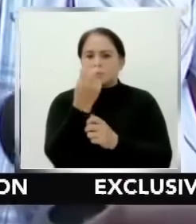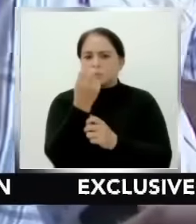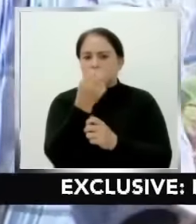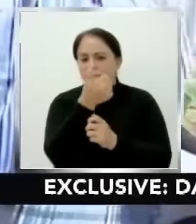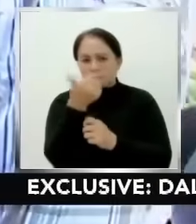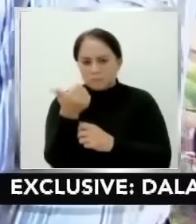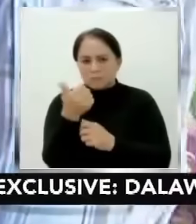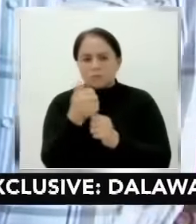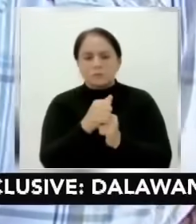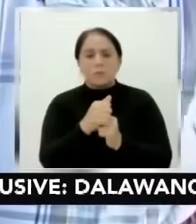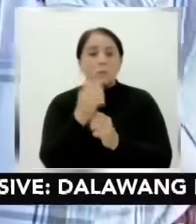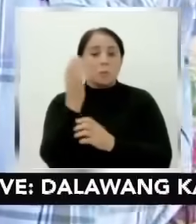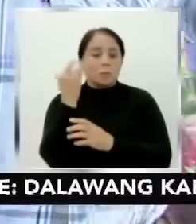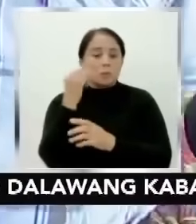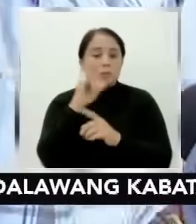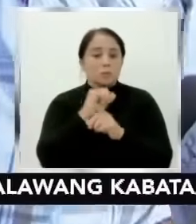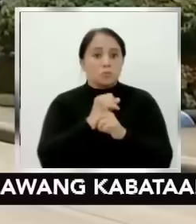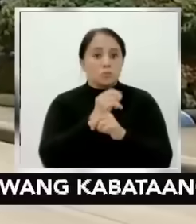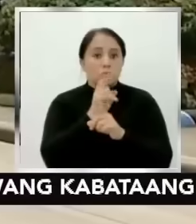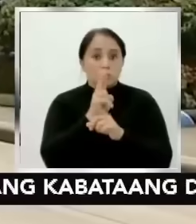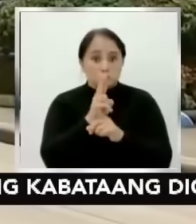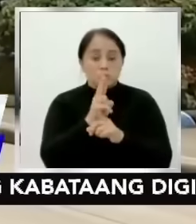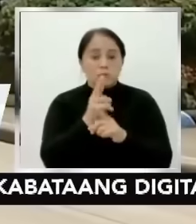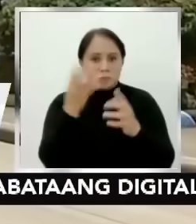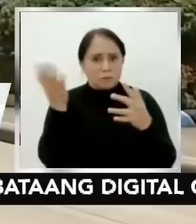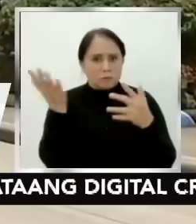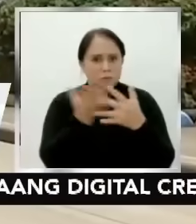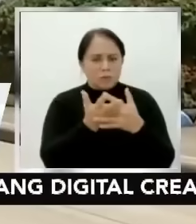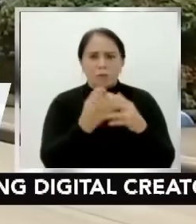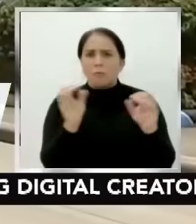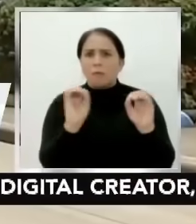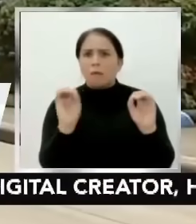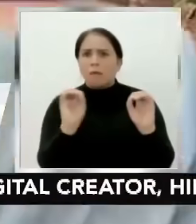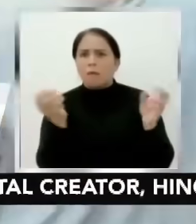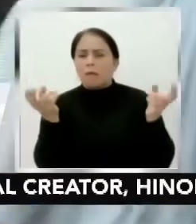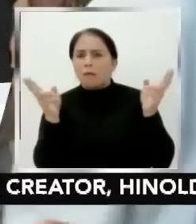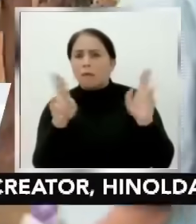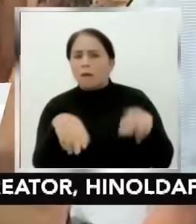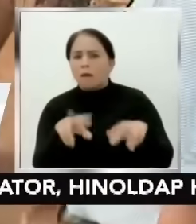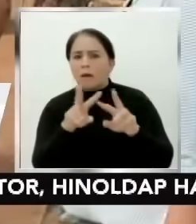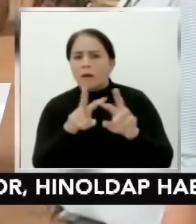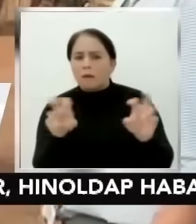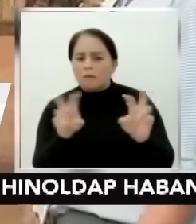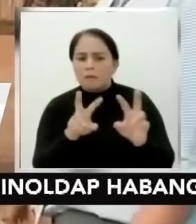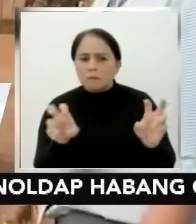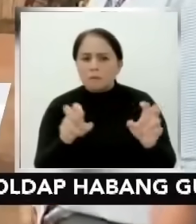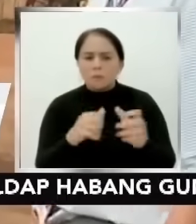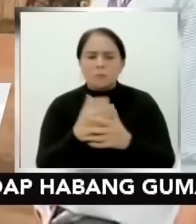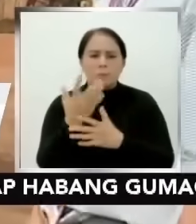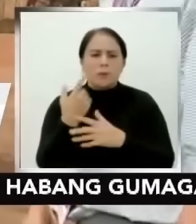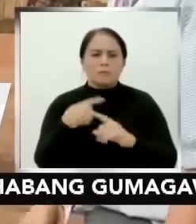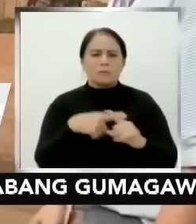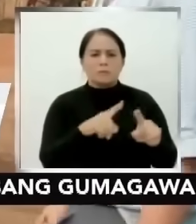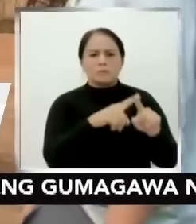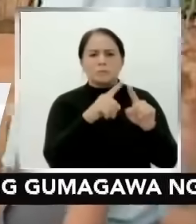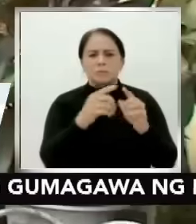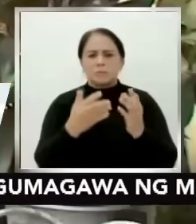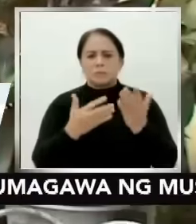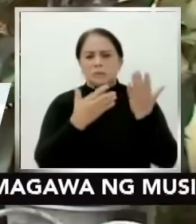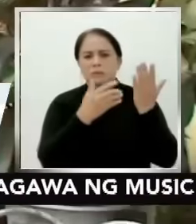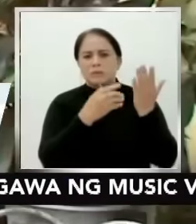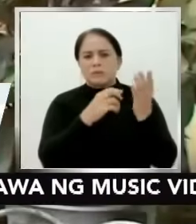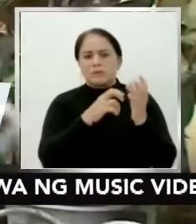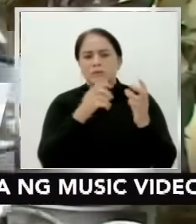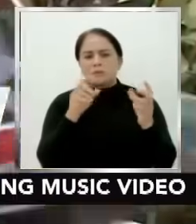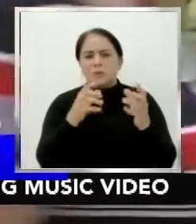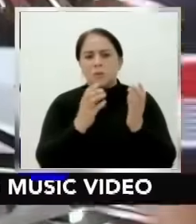kasi noong Hunyo pa inihain doon, wala pang nangyayaring preliminary investigation dahil sa kaliwat ka ng motion to inhibit ng grupo. It's better